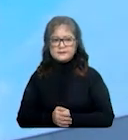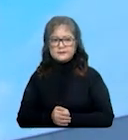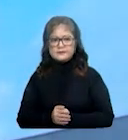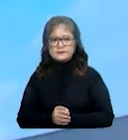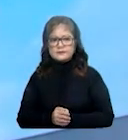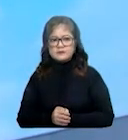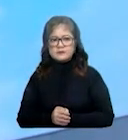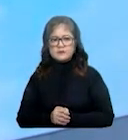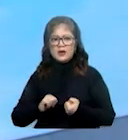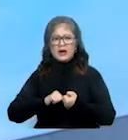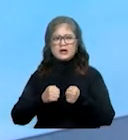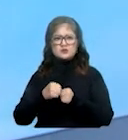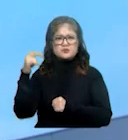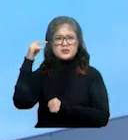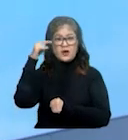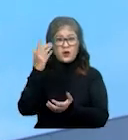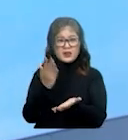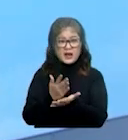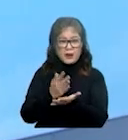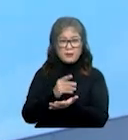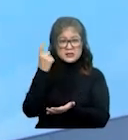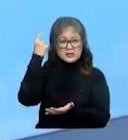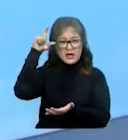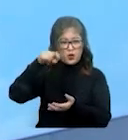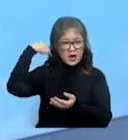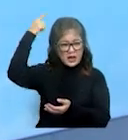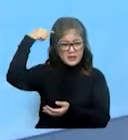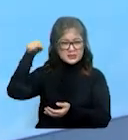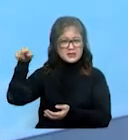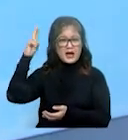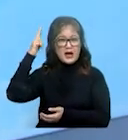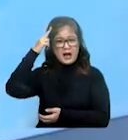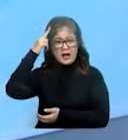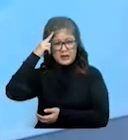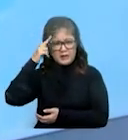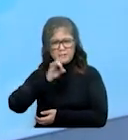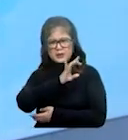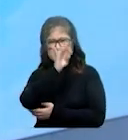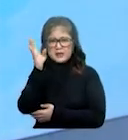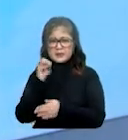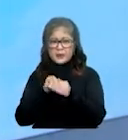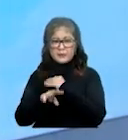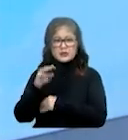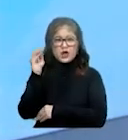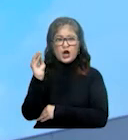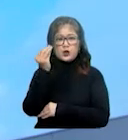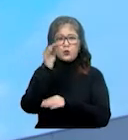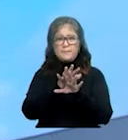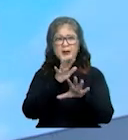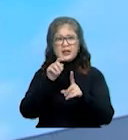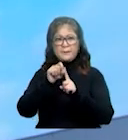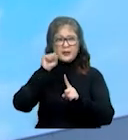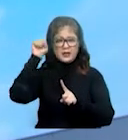Pemirsa, kasus keterlambatan pesawat jemaah calon haji ke Tanah Suci menjadi sorotan berbagai pihak, termasuk Ketua DPP Partai Perindo bidang keagamaan